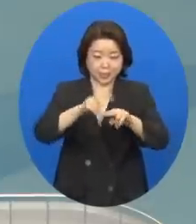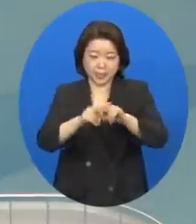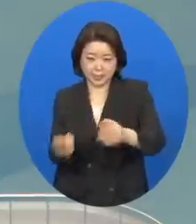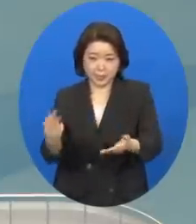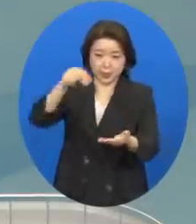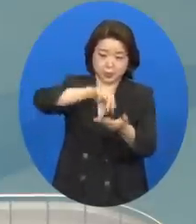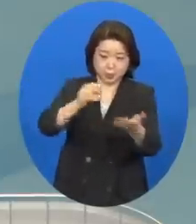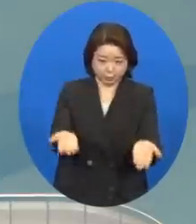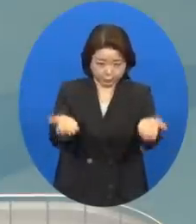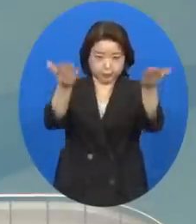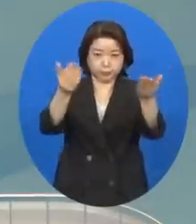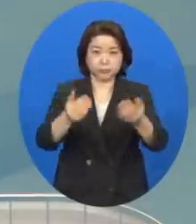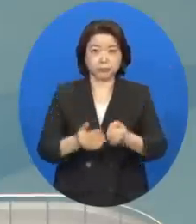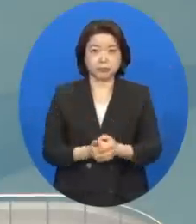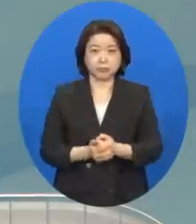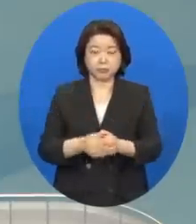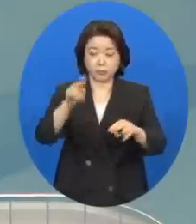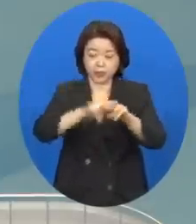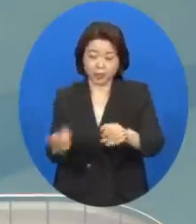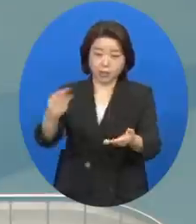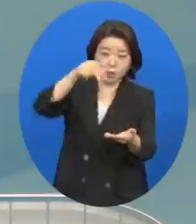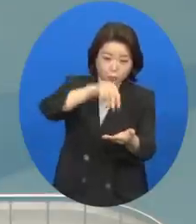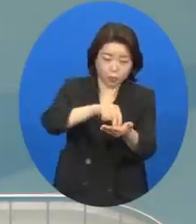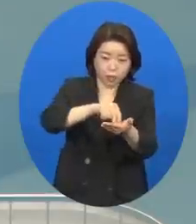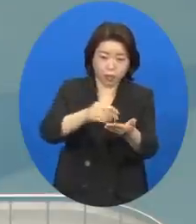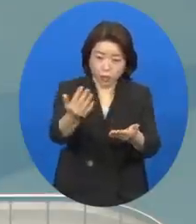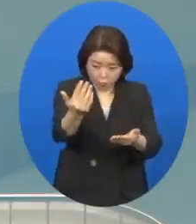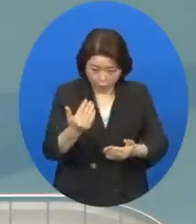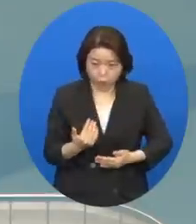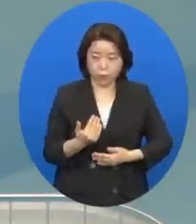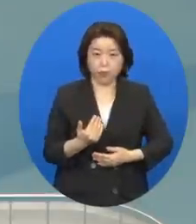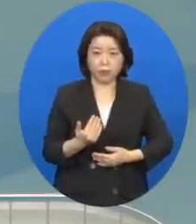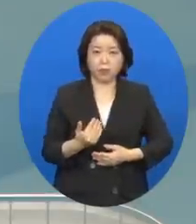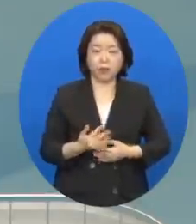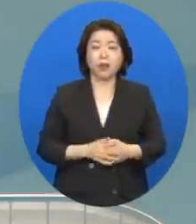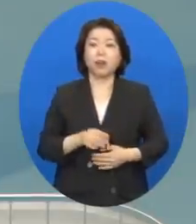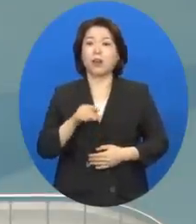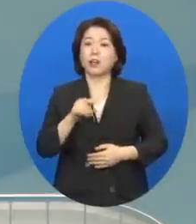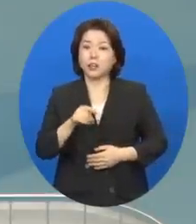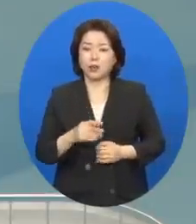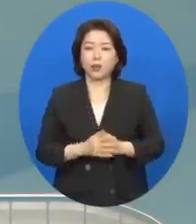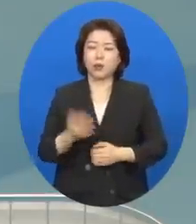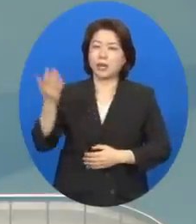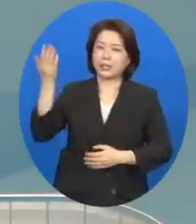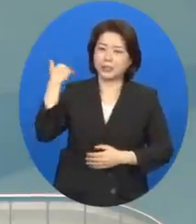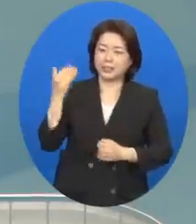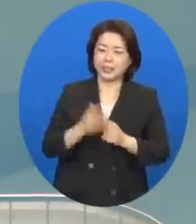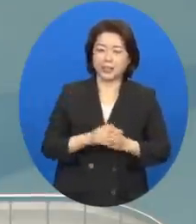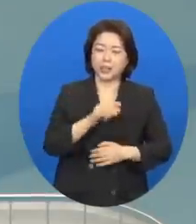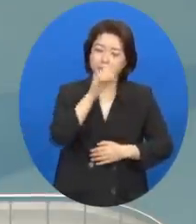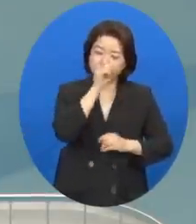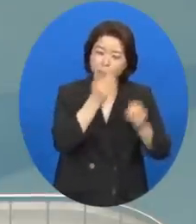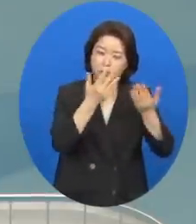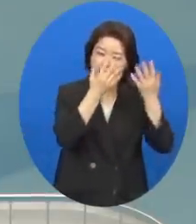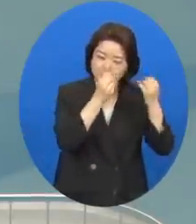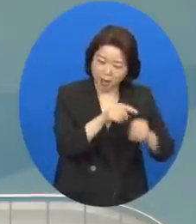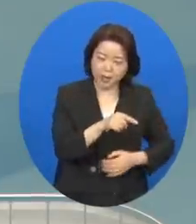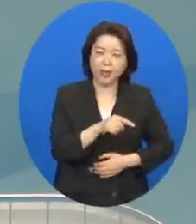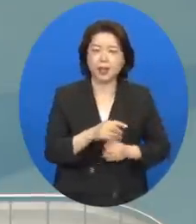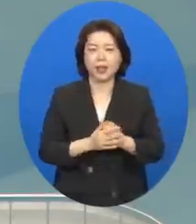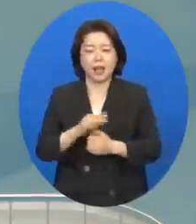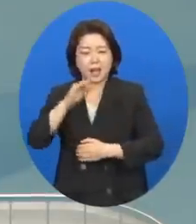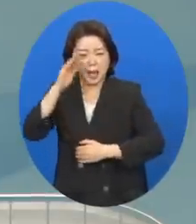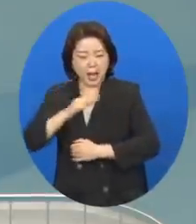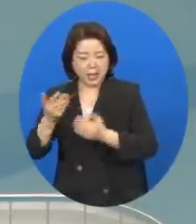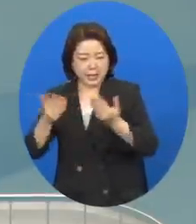거예요. 자리에서 일어나서 앞으로 나오는 거. 그동안에 선한 일을 많이 했느냐,